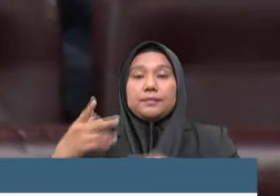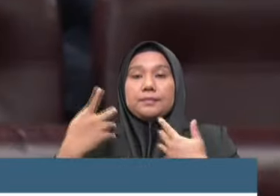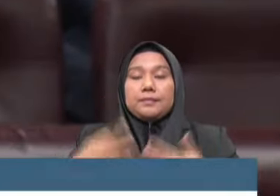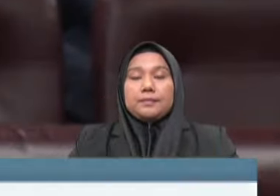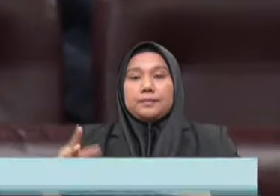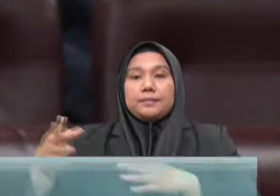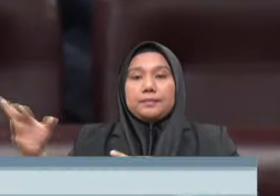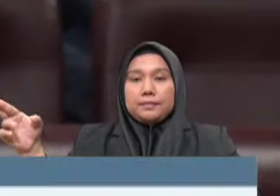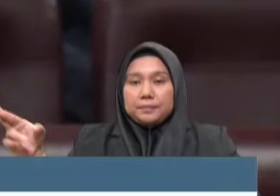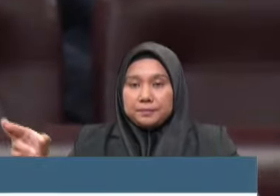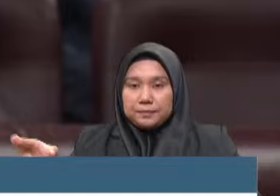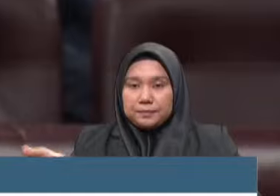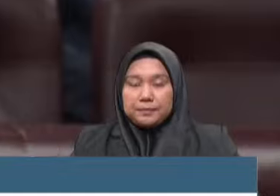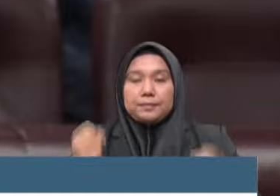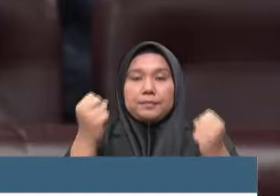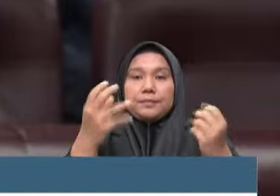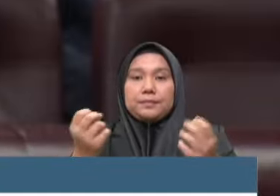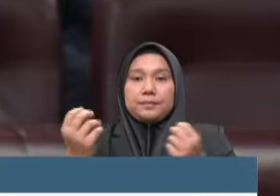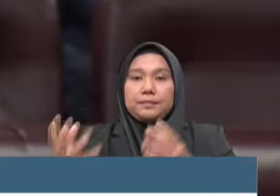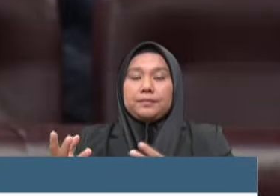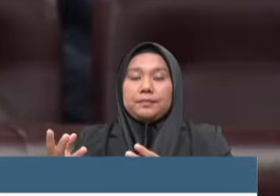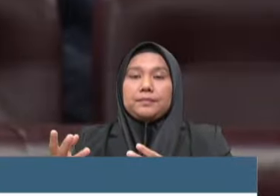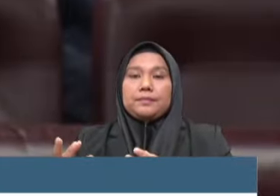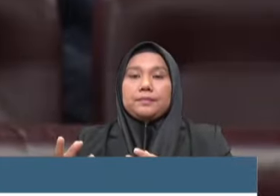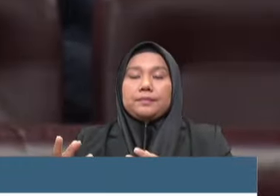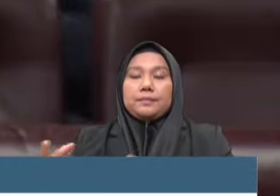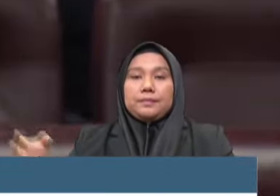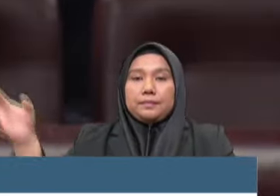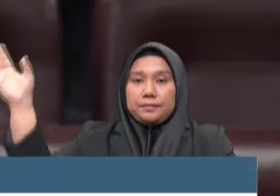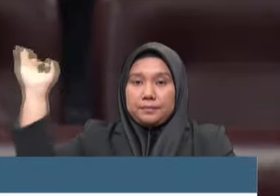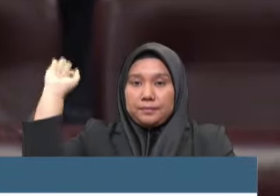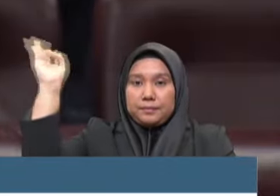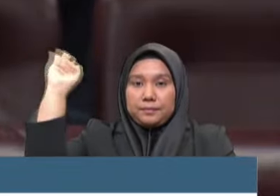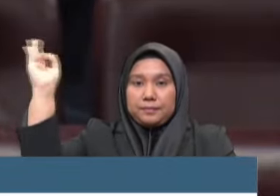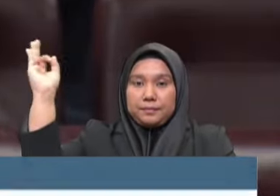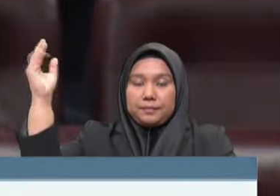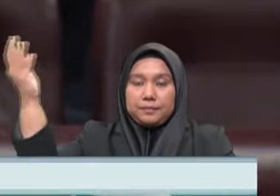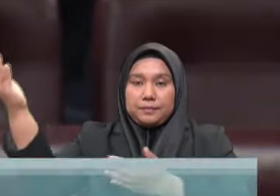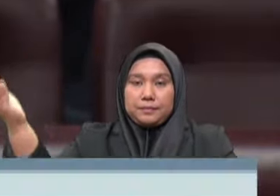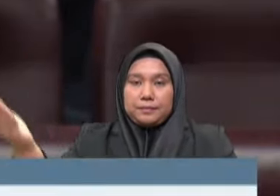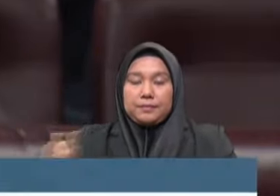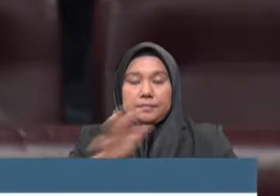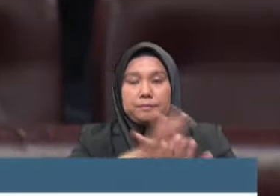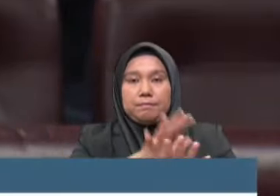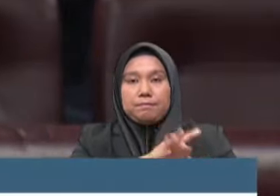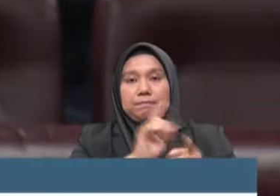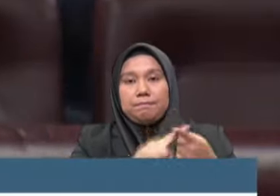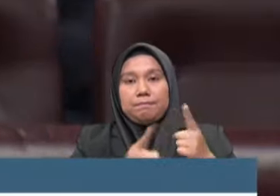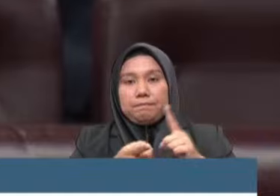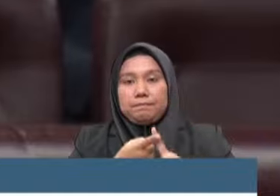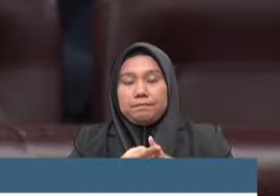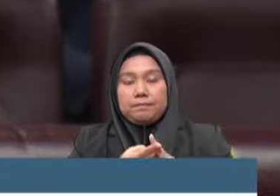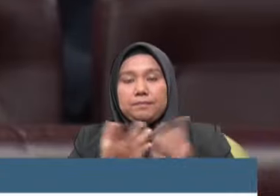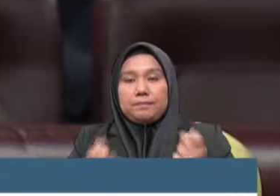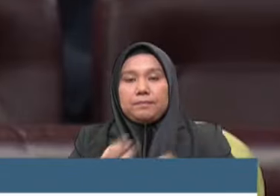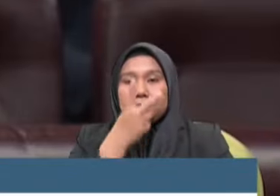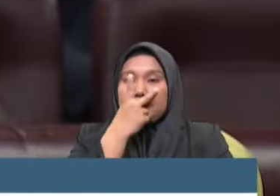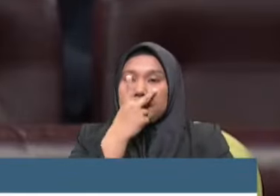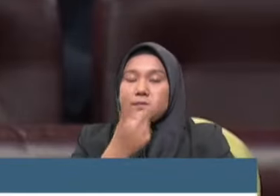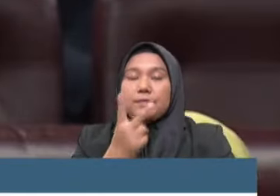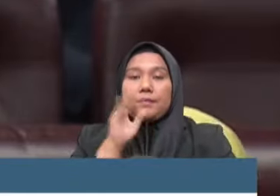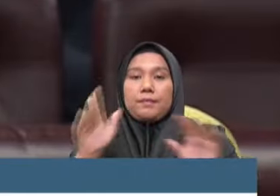Akan ada beberapa forum-forum akan membawa seramai mungkin rakan-rakan mereka yang mahu melihat bagaimana